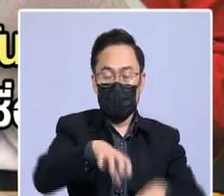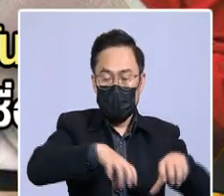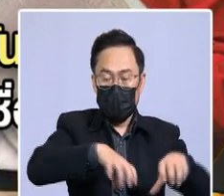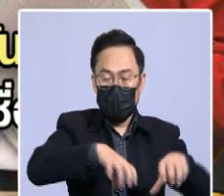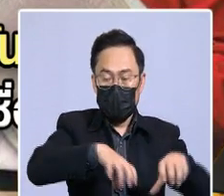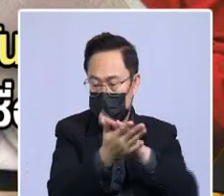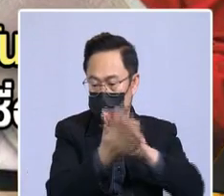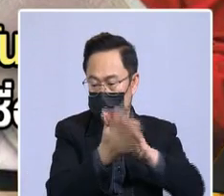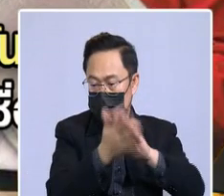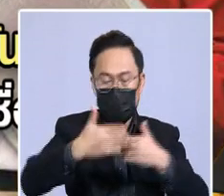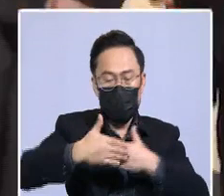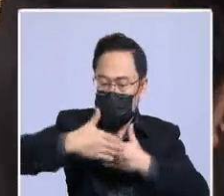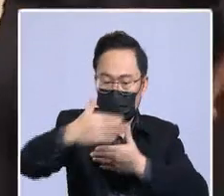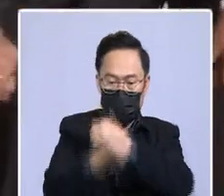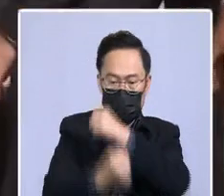ทุก3ปีทุก5ปี